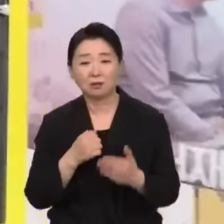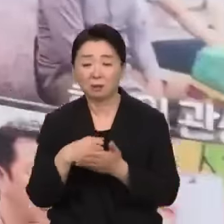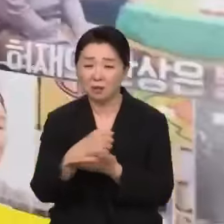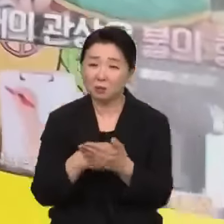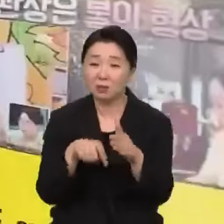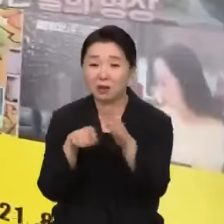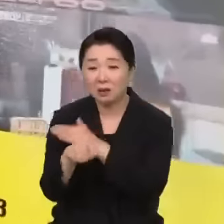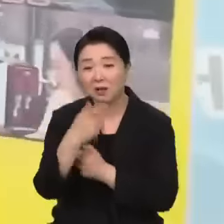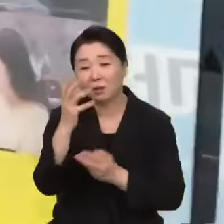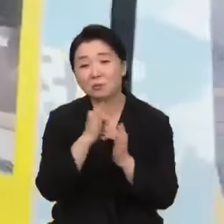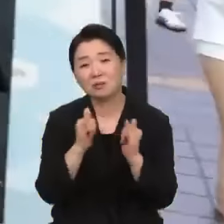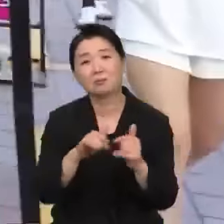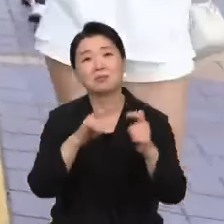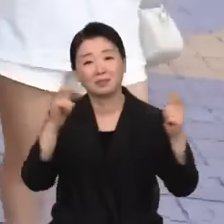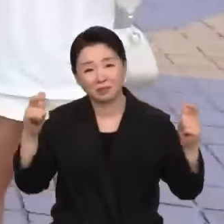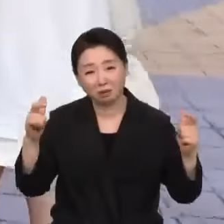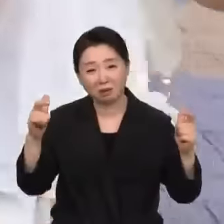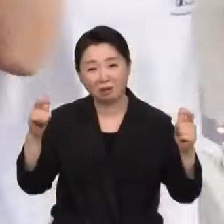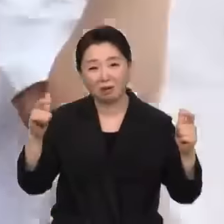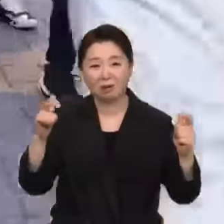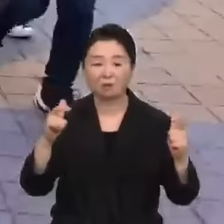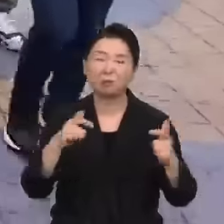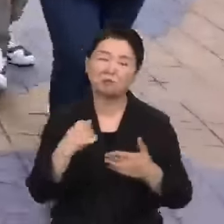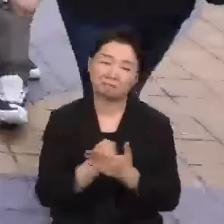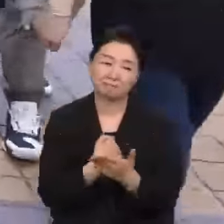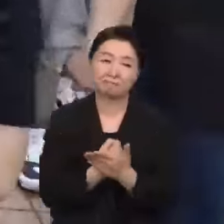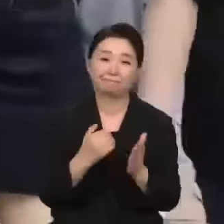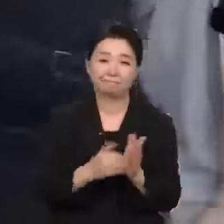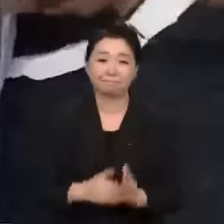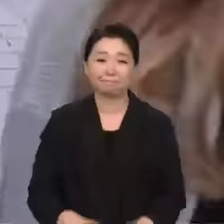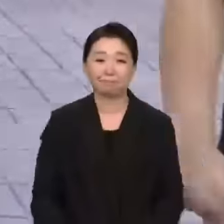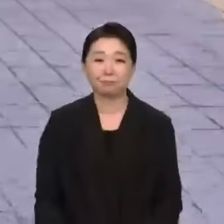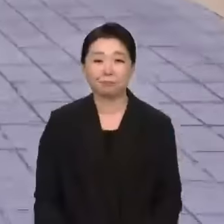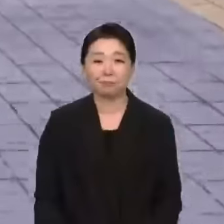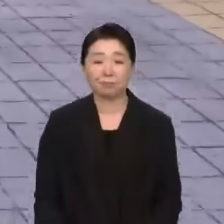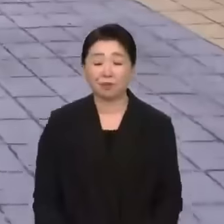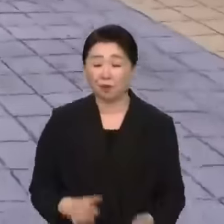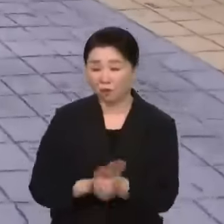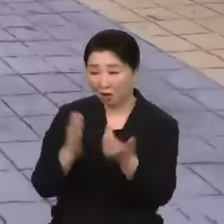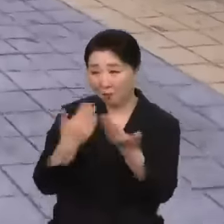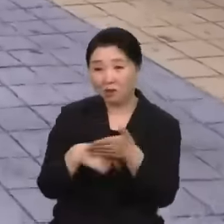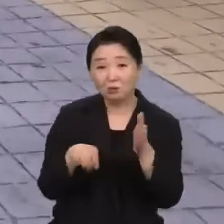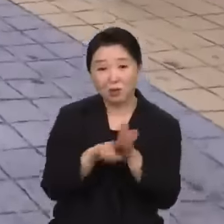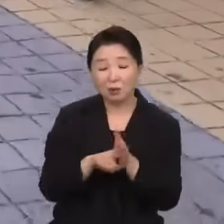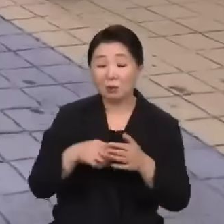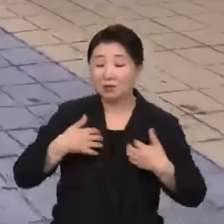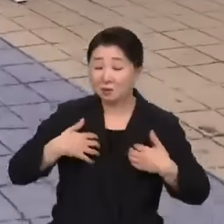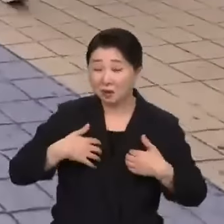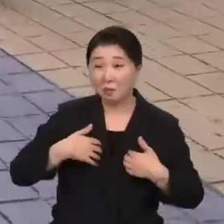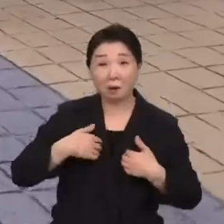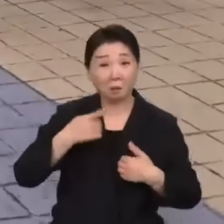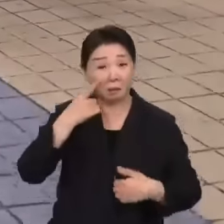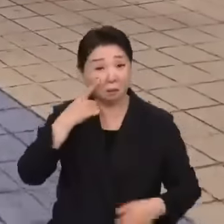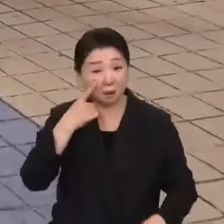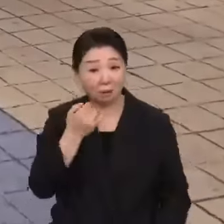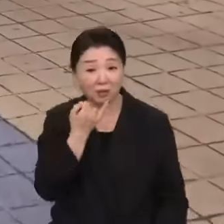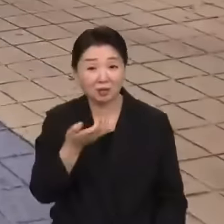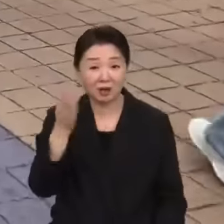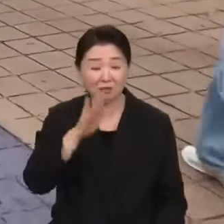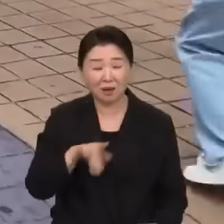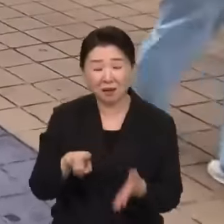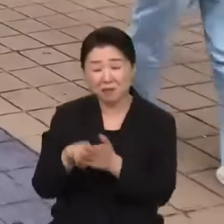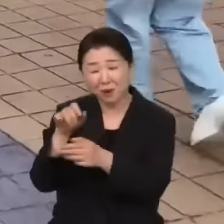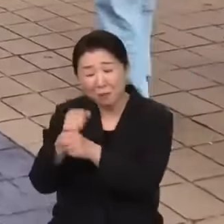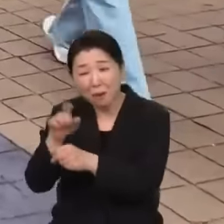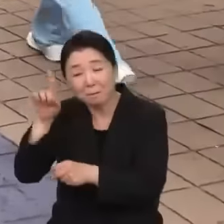찾는 젊은 사람들이 크게 늘었다는 소식, 씁쓸한 뉴스가 아닐 수가 없습니다. 위안받기 위해서 또는 재미삼아 보는 건 괜찮겠지만 지나치게